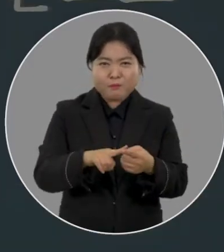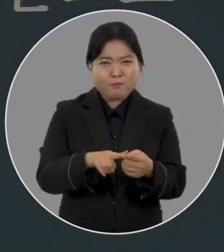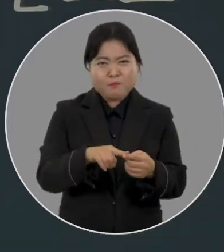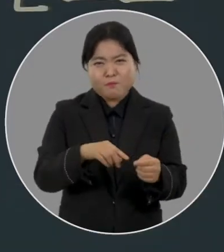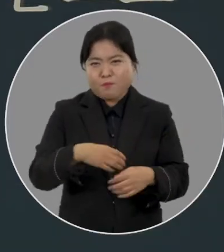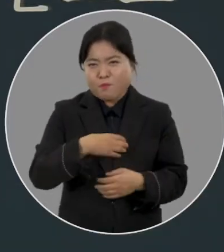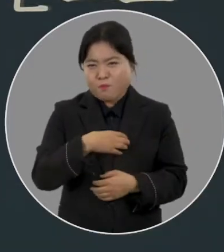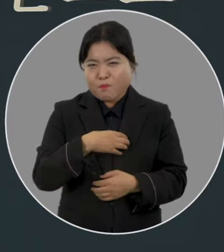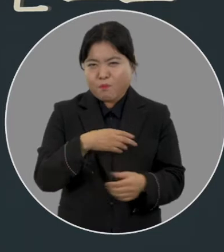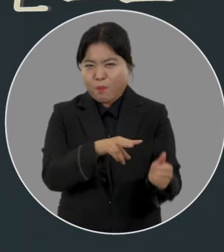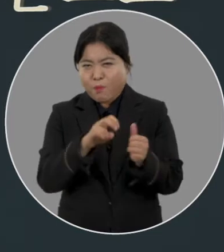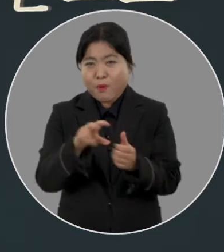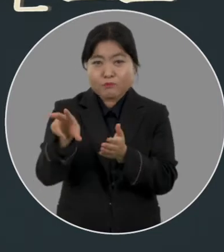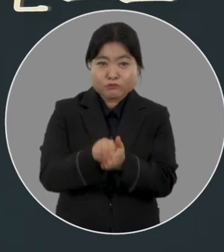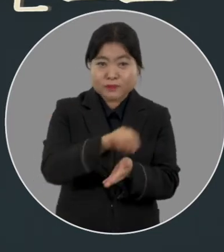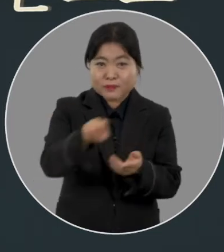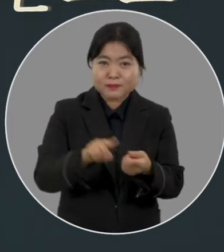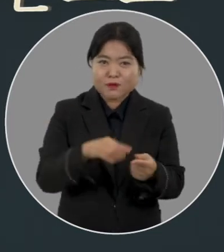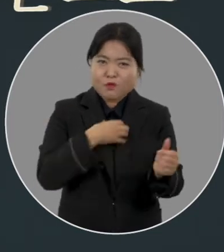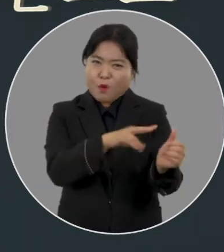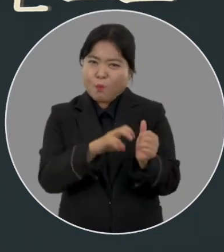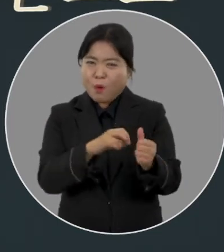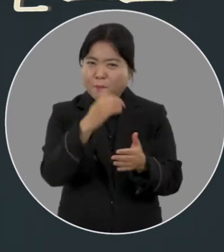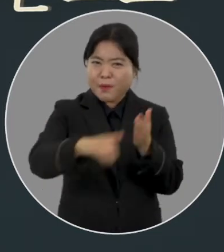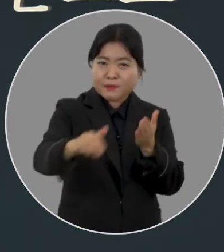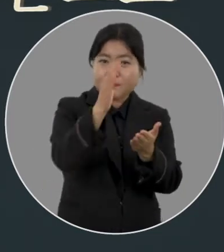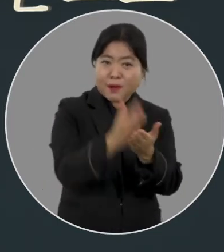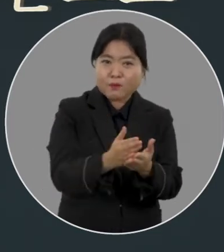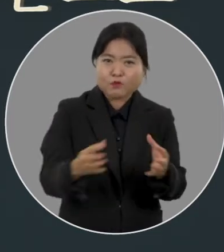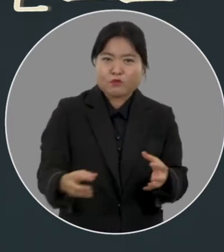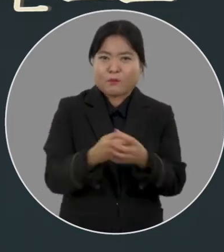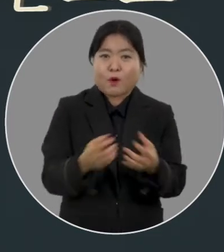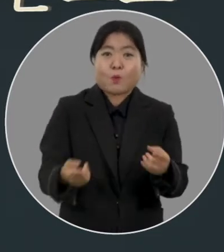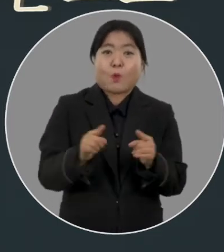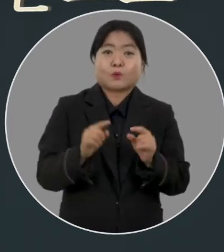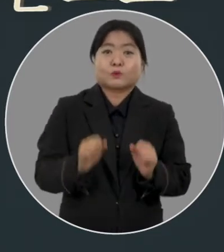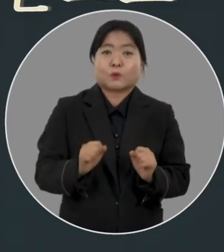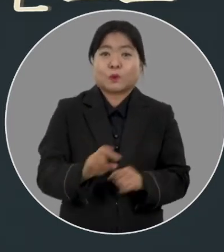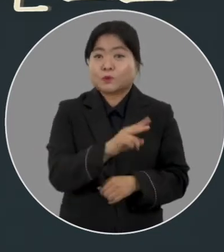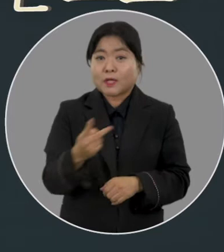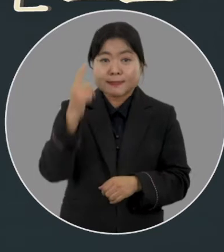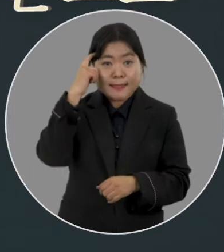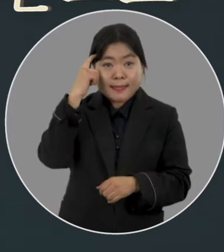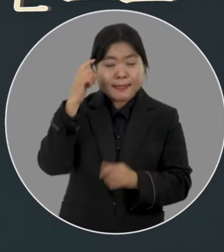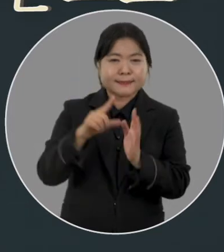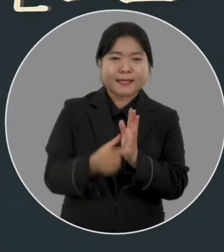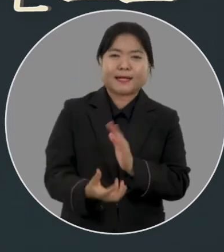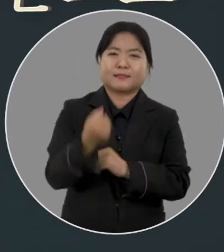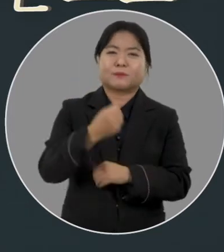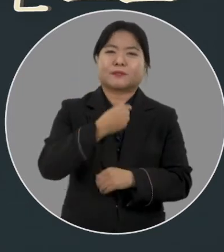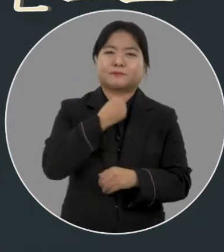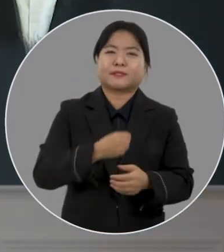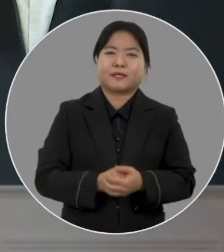배제가 아닌 융합과 어떤 공존으로 전환하는 그런 생각의 시간을 여러분과 함께